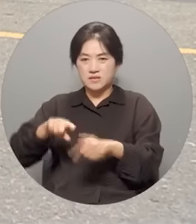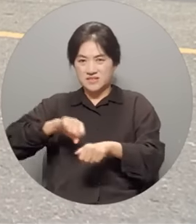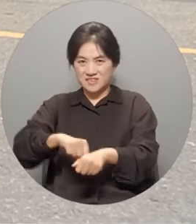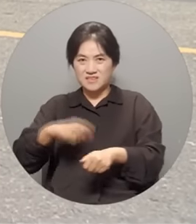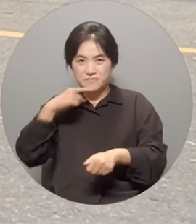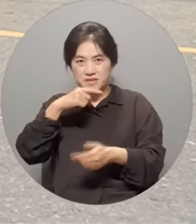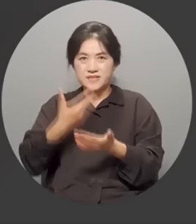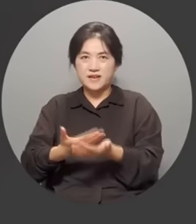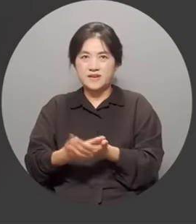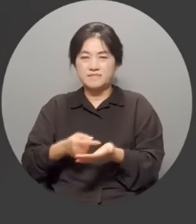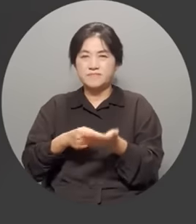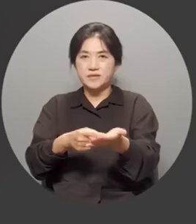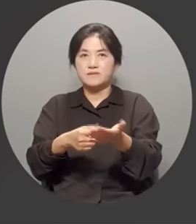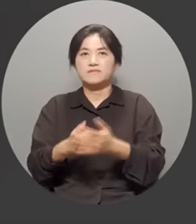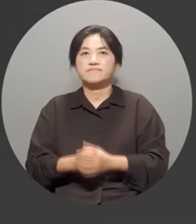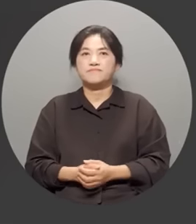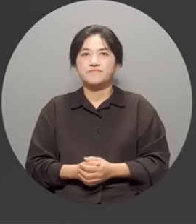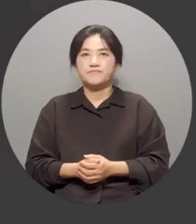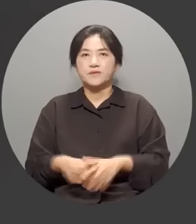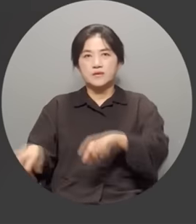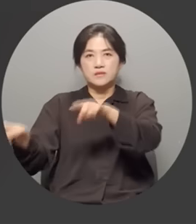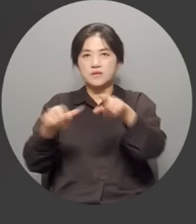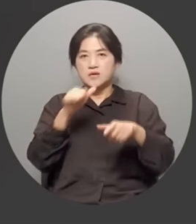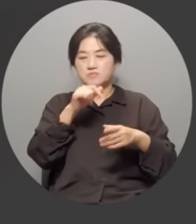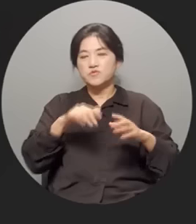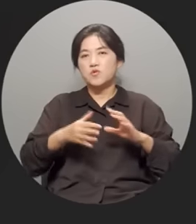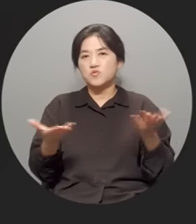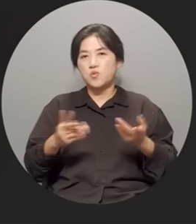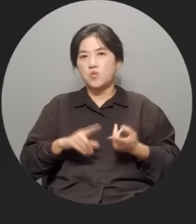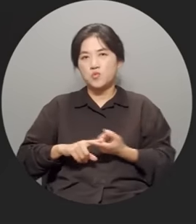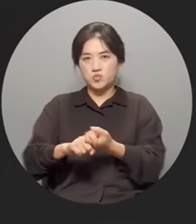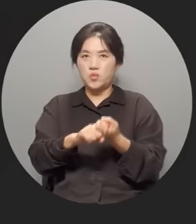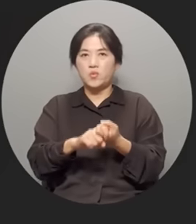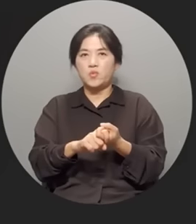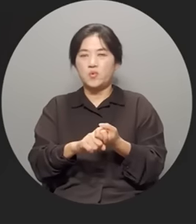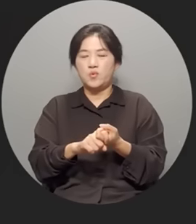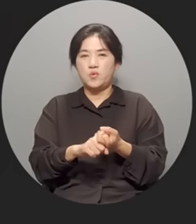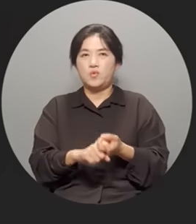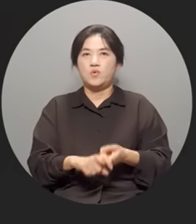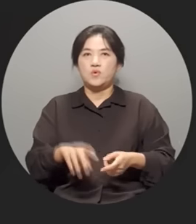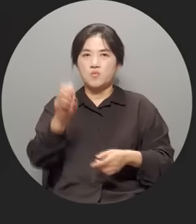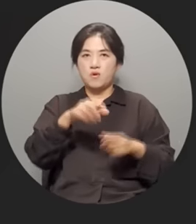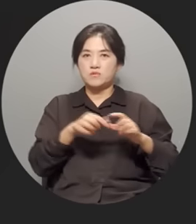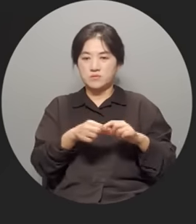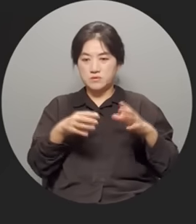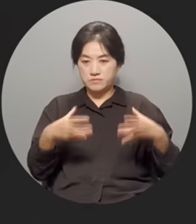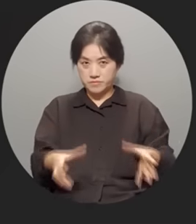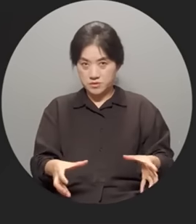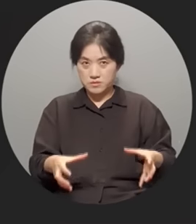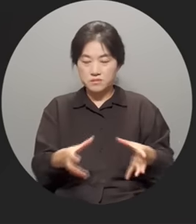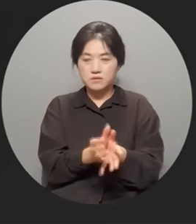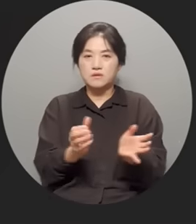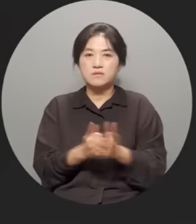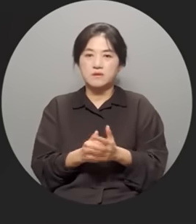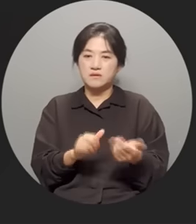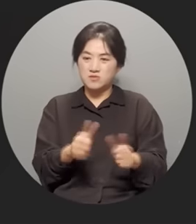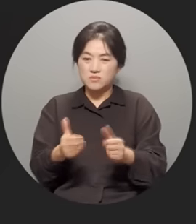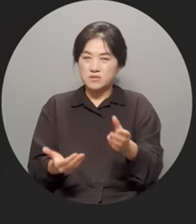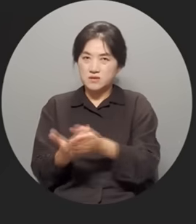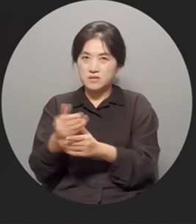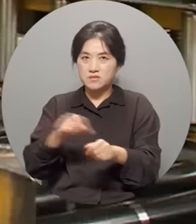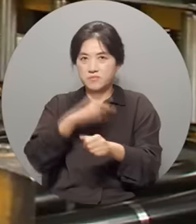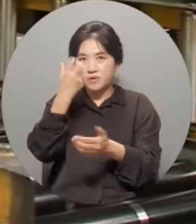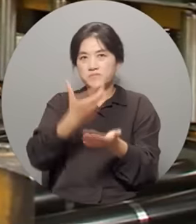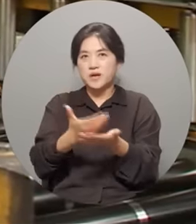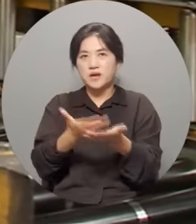촉구하고 있습니다. 전국 금속노조 광주연남 지부는 계속되는 사망사고에 특별감독 등을 노동청에